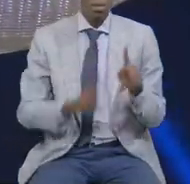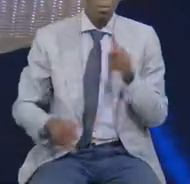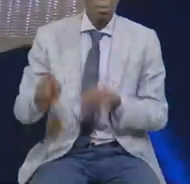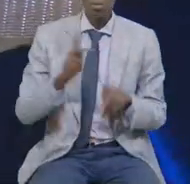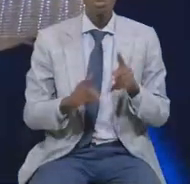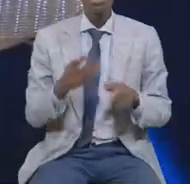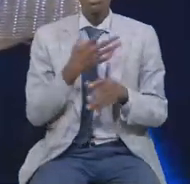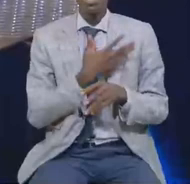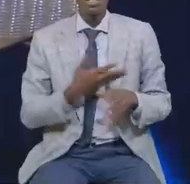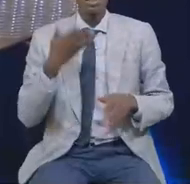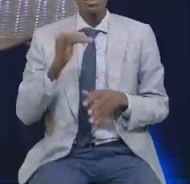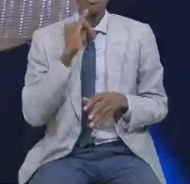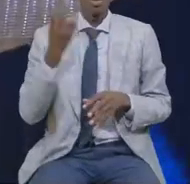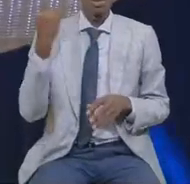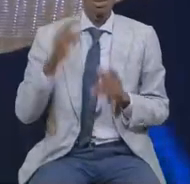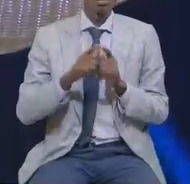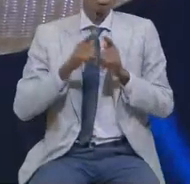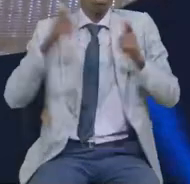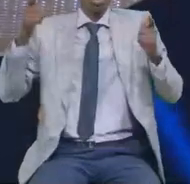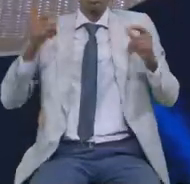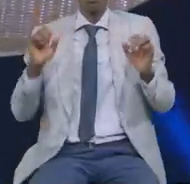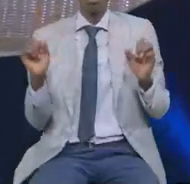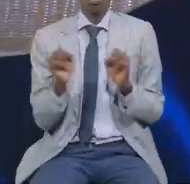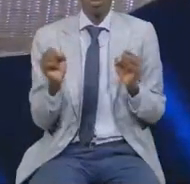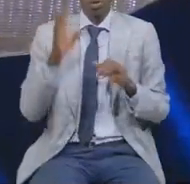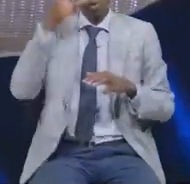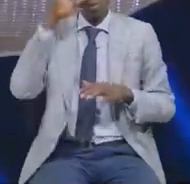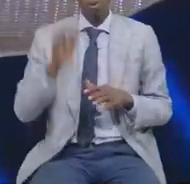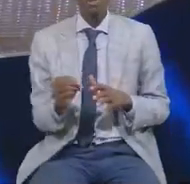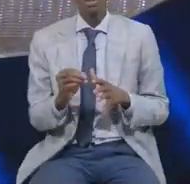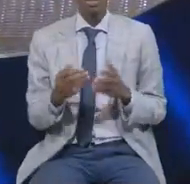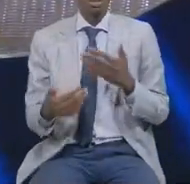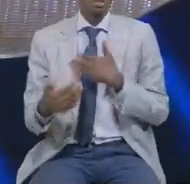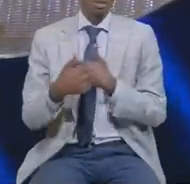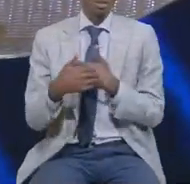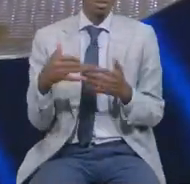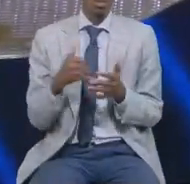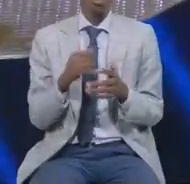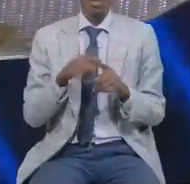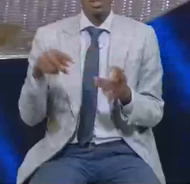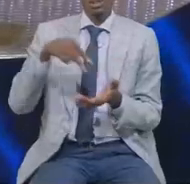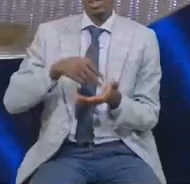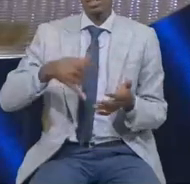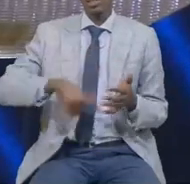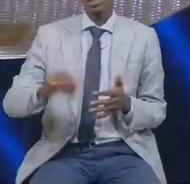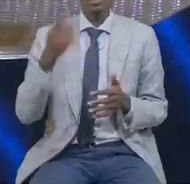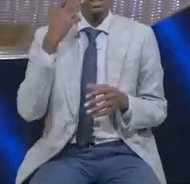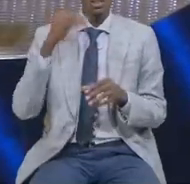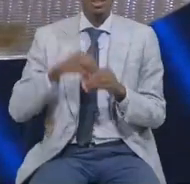tyran derrière cela, voici ce que ces gens ont fait. Voyons Actes chapitre